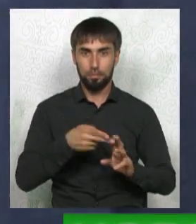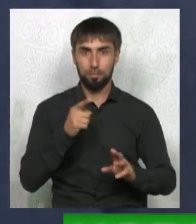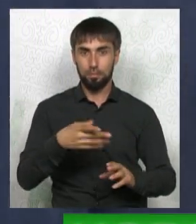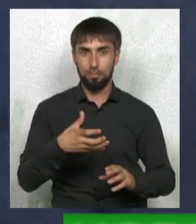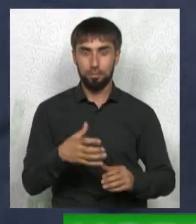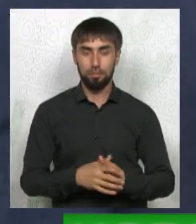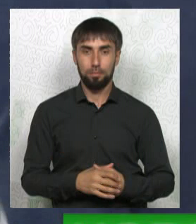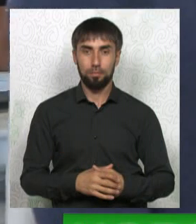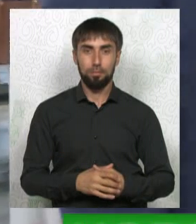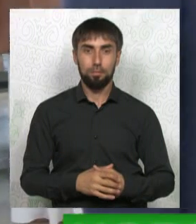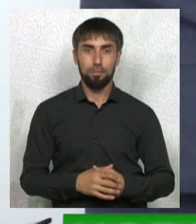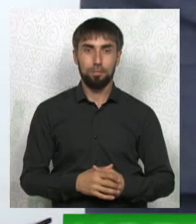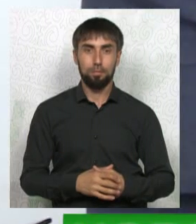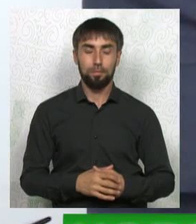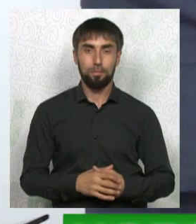1500.